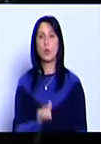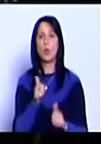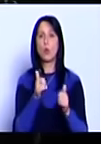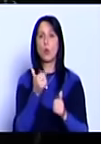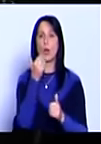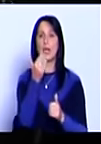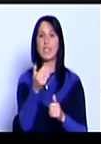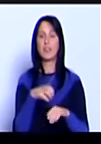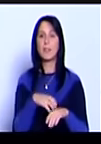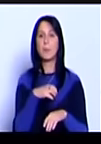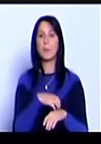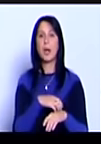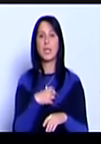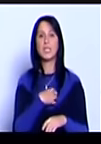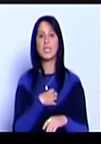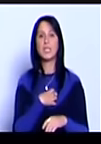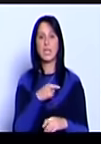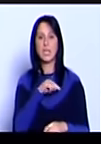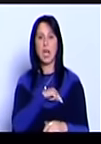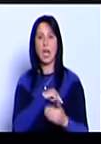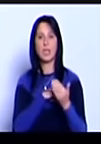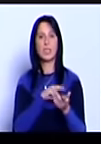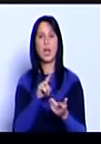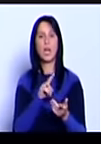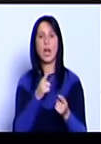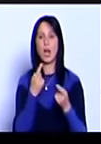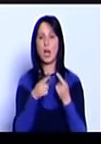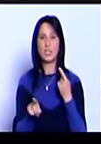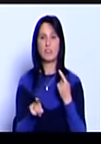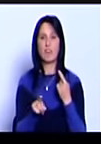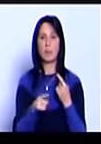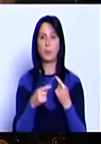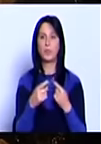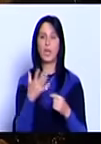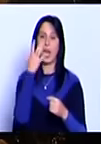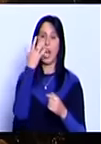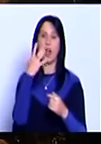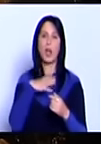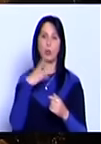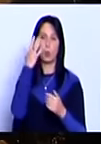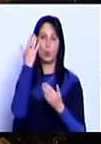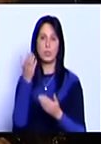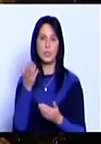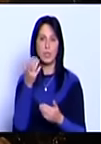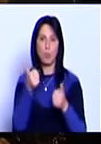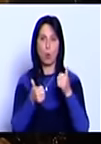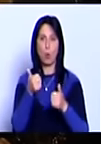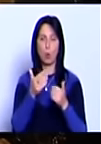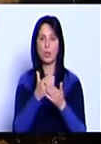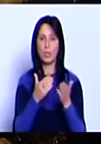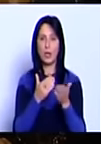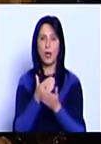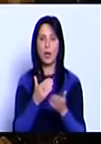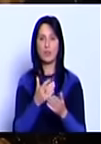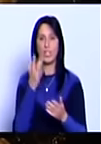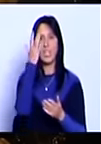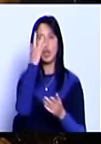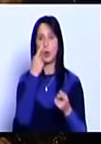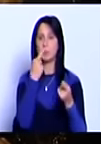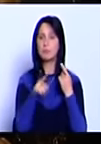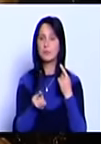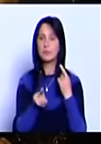როგორია თქვენი პარტიის ძირითადი მახასიათებელი, რაგან გასხვავებთ თქვათ ქართული ოცნებისგან, რომლის კონკურენტი ხართ ახლა თქვენ? იდეოლოგიის